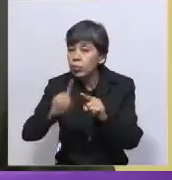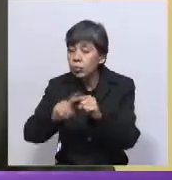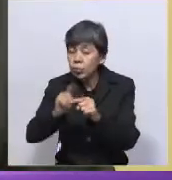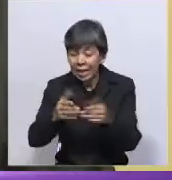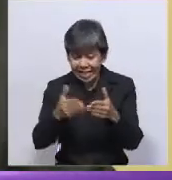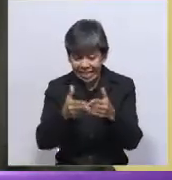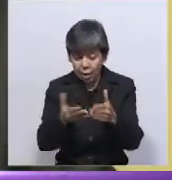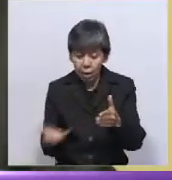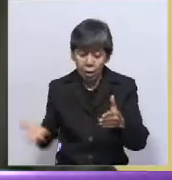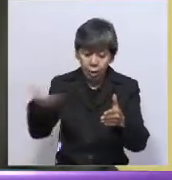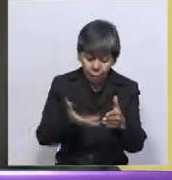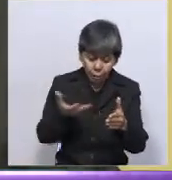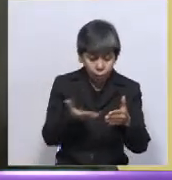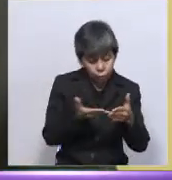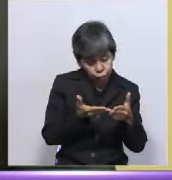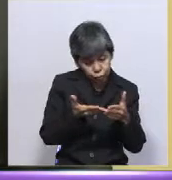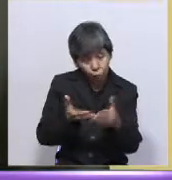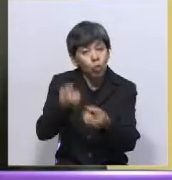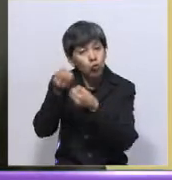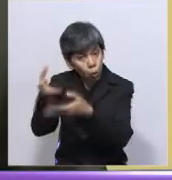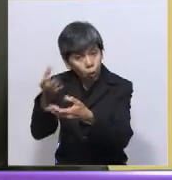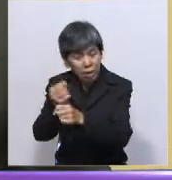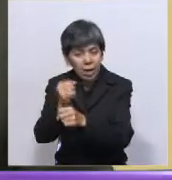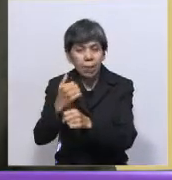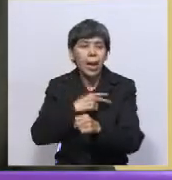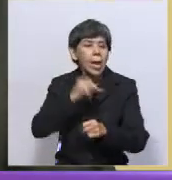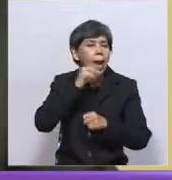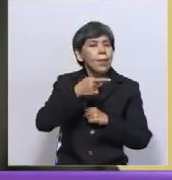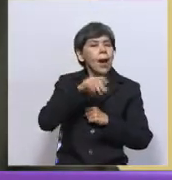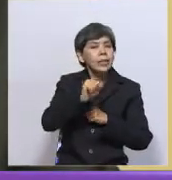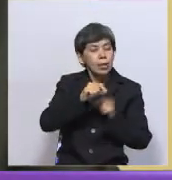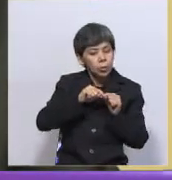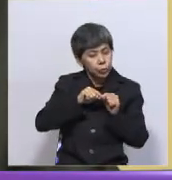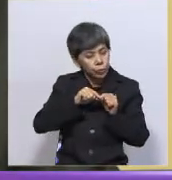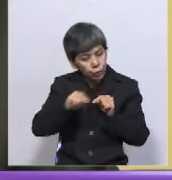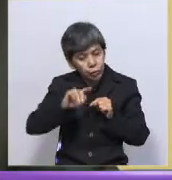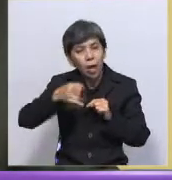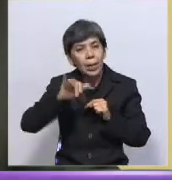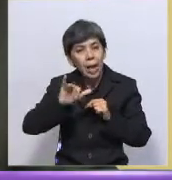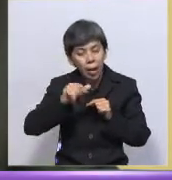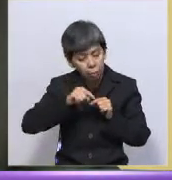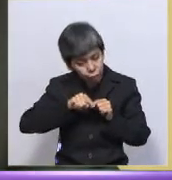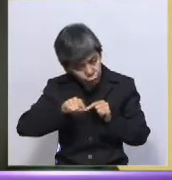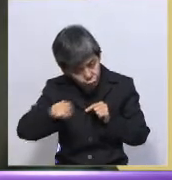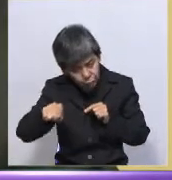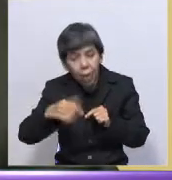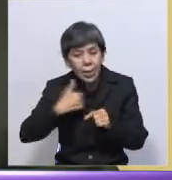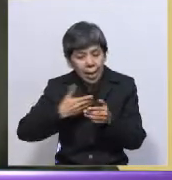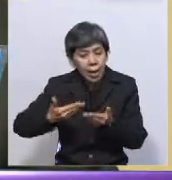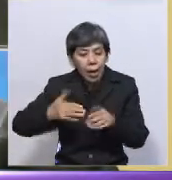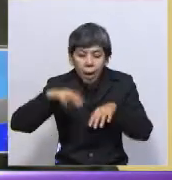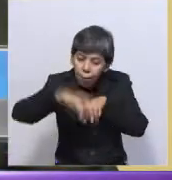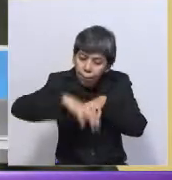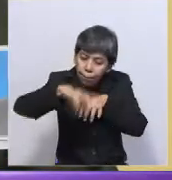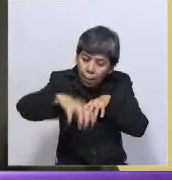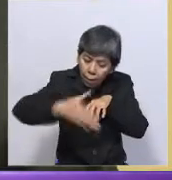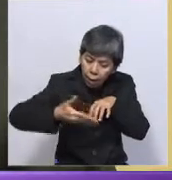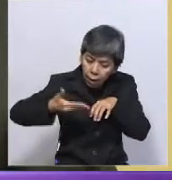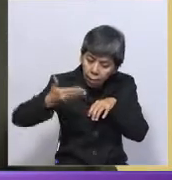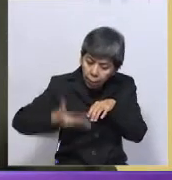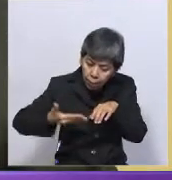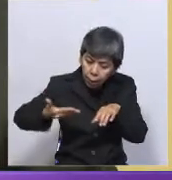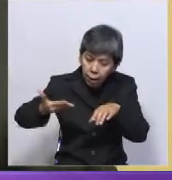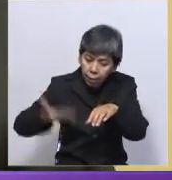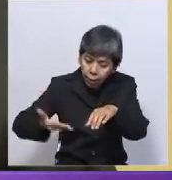างๆนั้นเนี่ยที่จะออกต่างประเทศนั้นเนี่ยจากแม่น้ำป่าสักแม่น้ำเจ้าพระยานั้นซึ่งมีท่าเรือเป็น